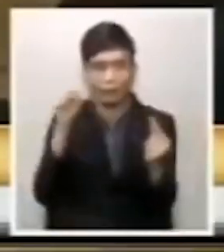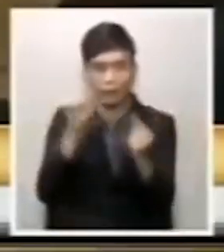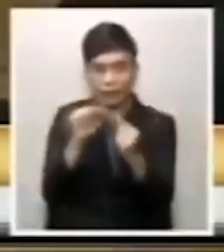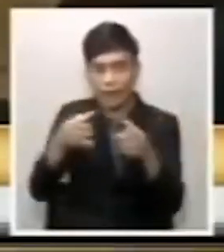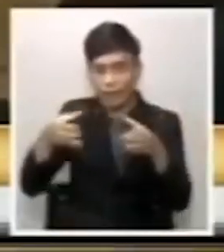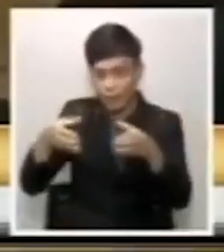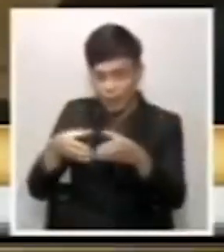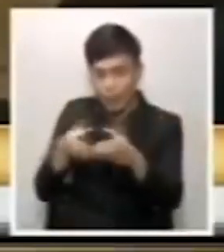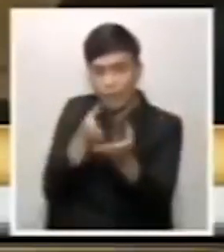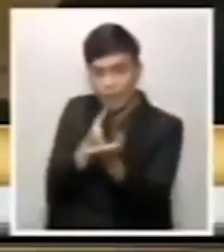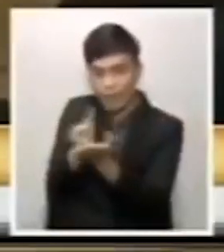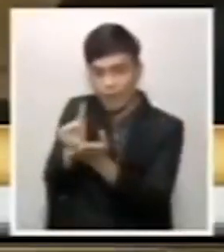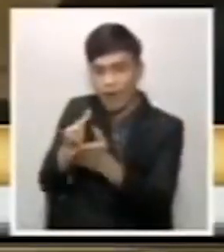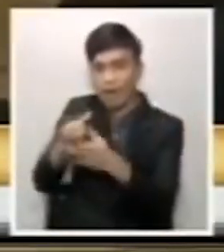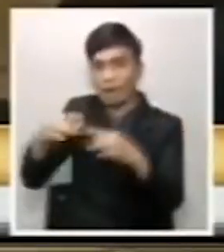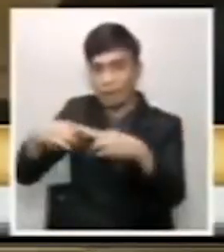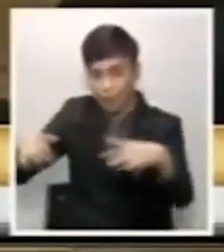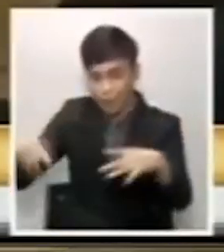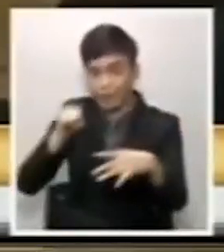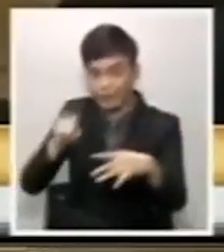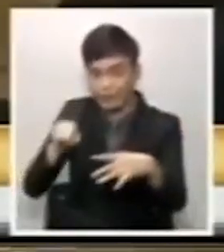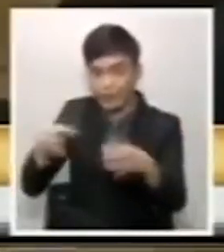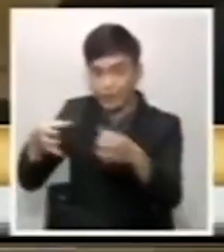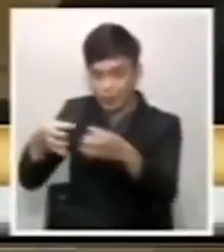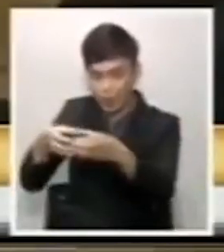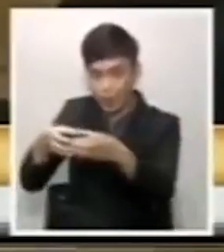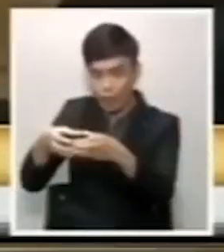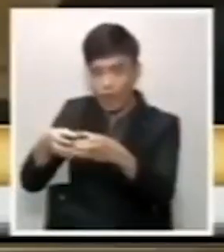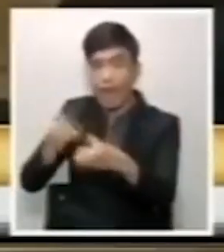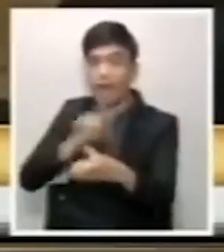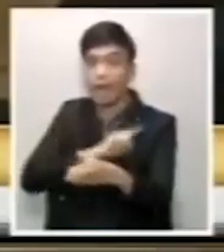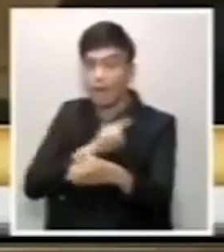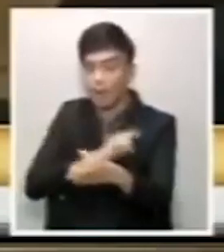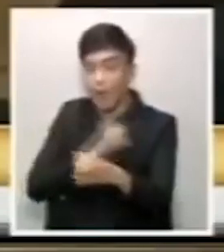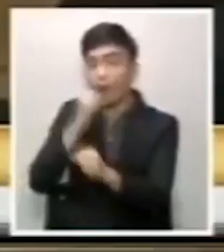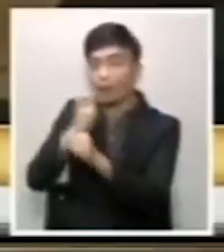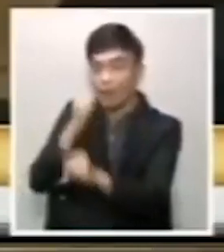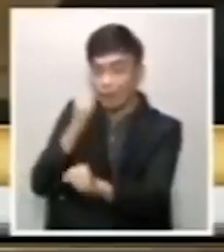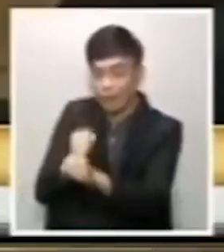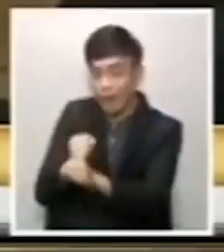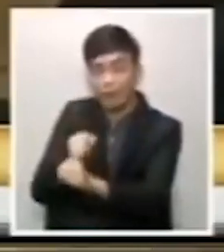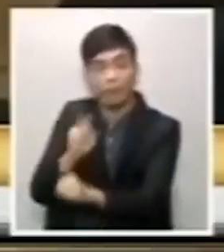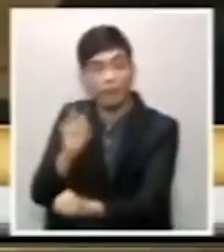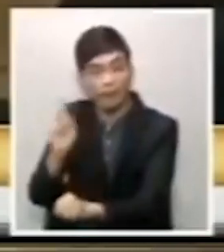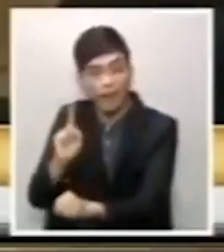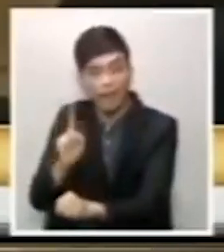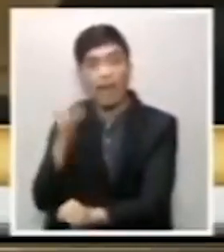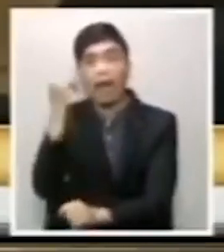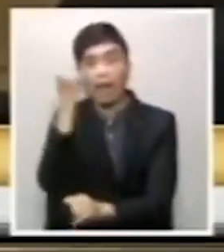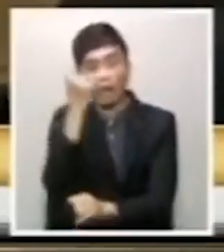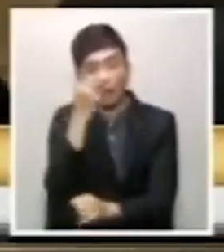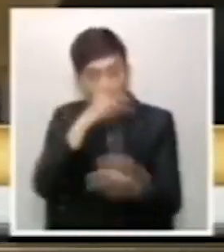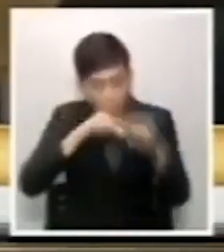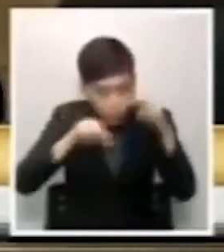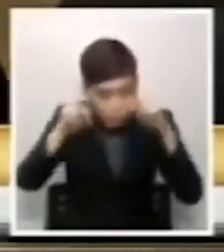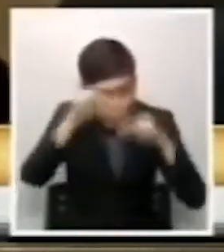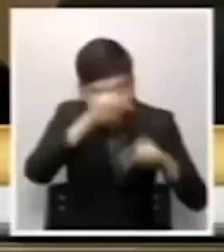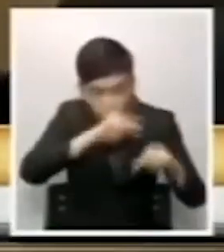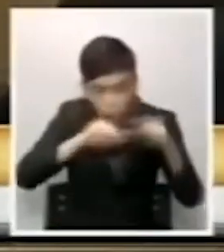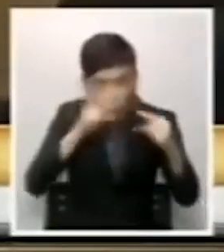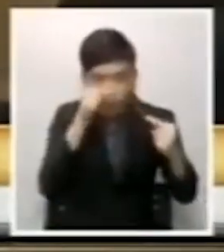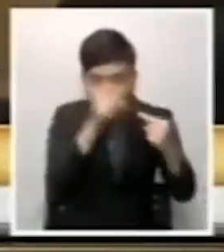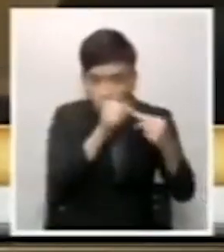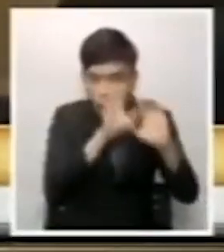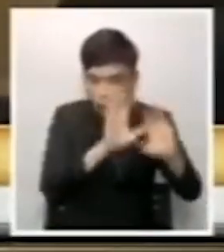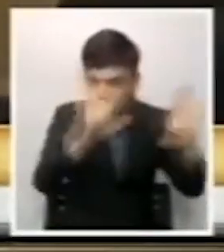านเพราะบทบาทของฝ่ายค้านคือการเข้าไปตรวจสอบการทำงานของฝั่งรัฐบาล